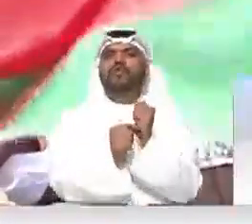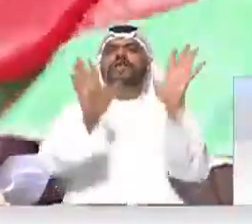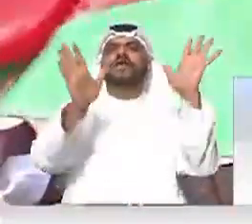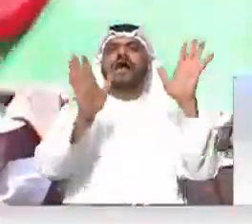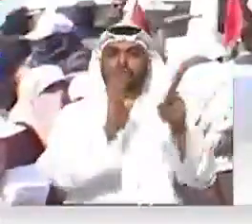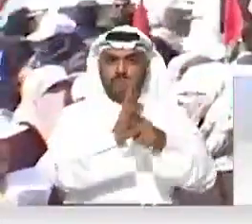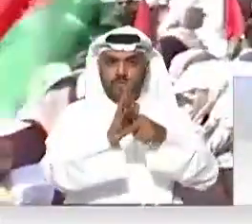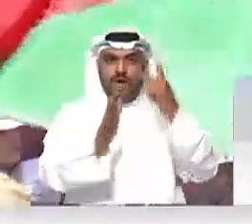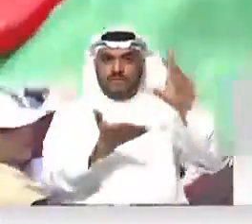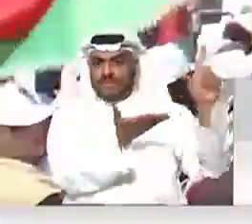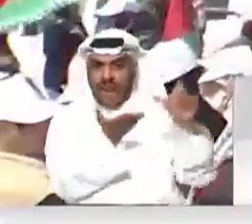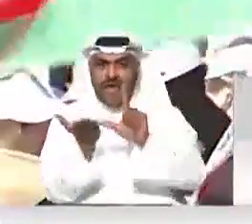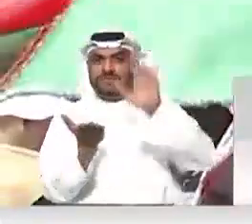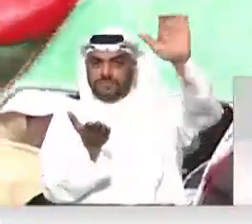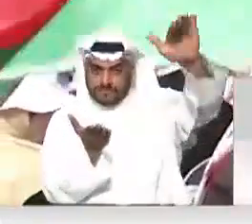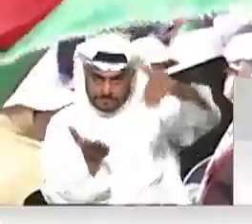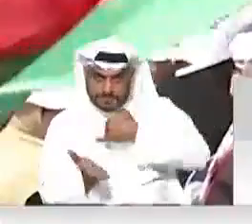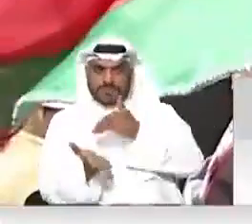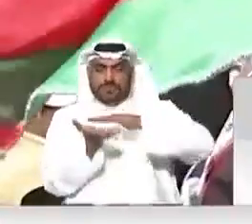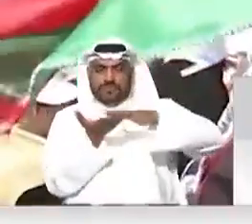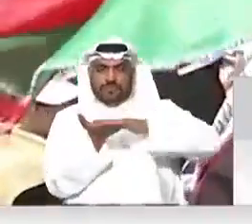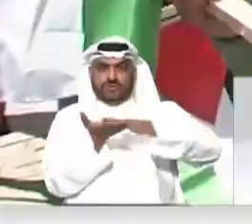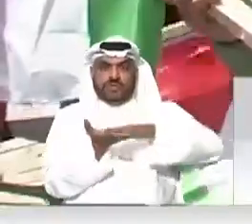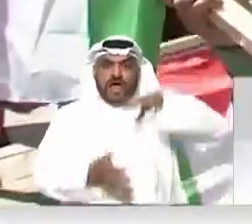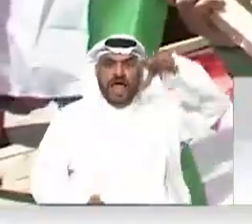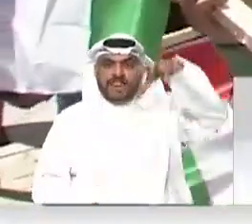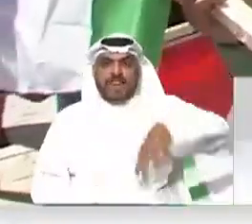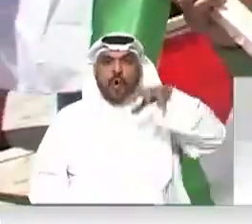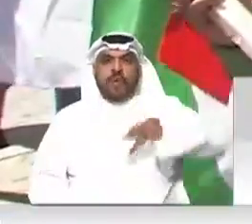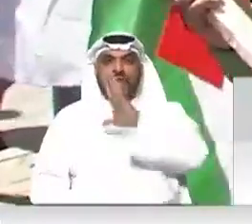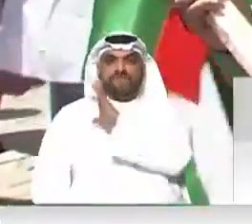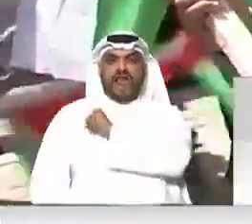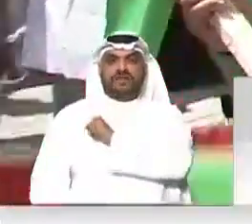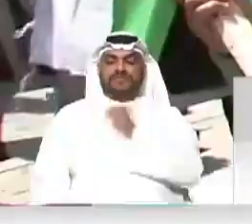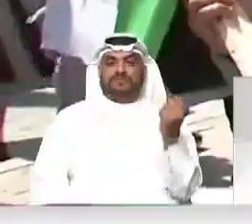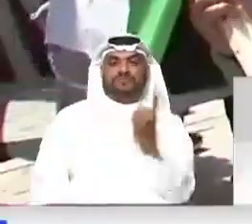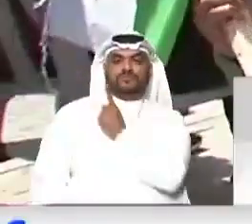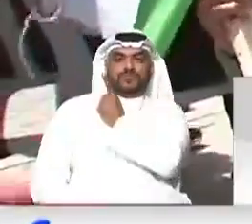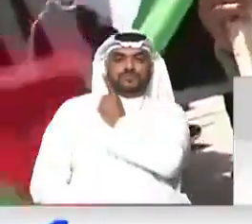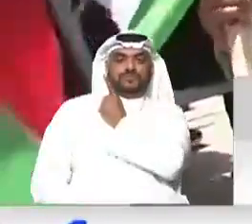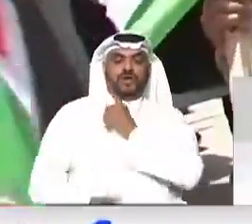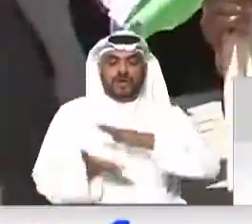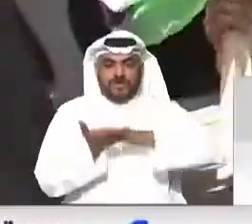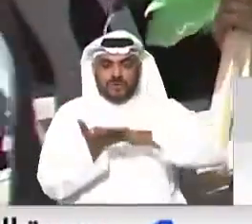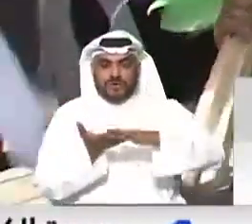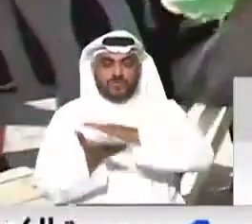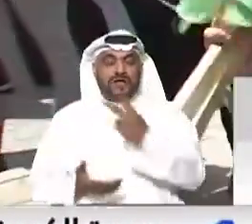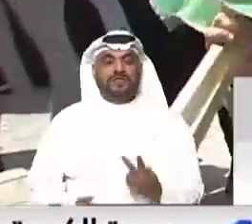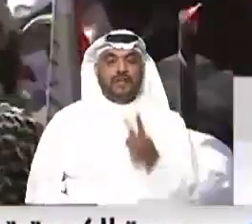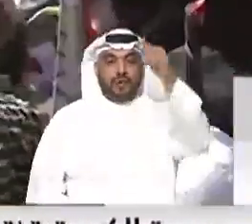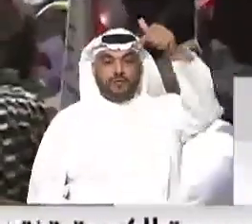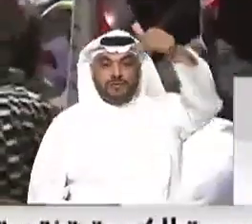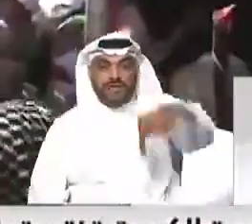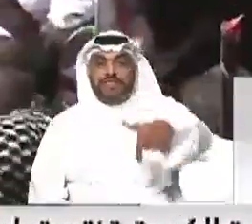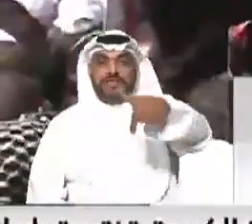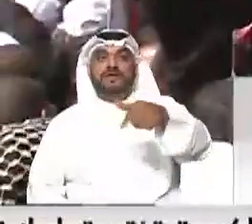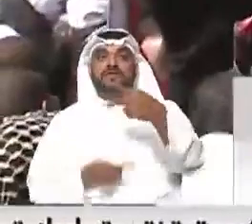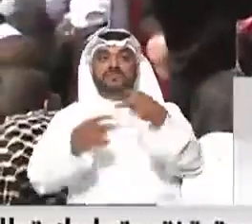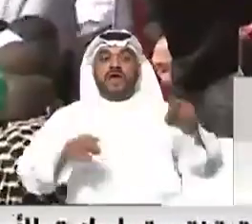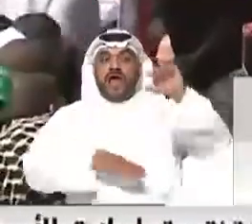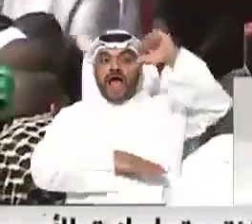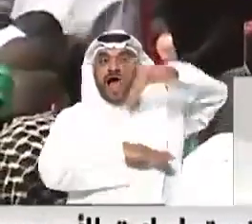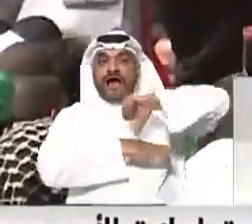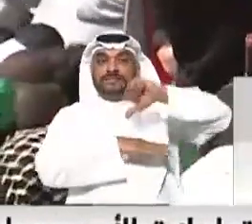وعودة اللاجئين وإقامة دولة فلسطين ذات السيادة على حدود 67